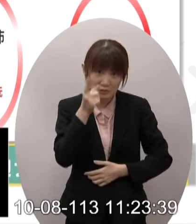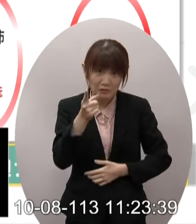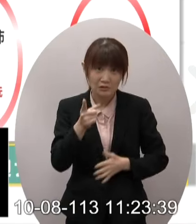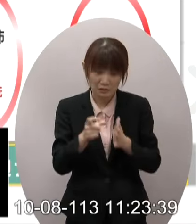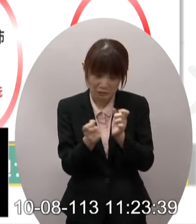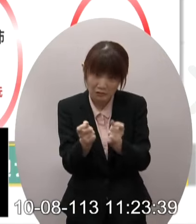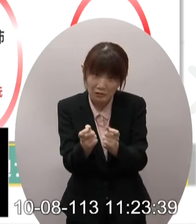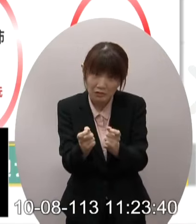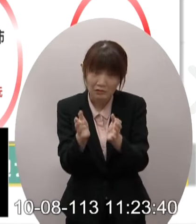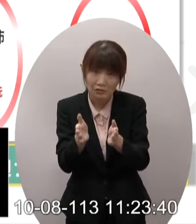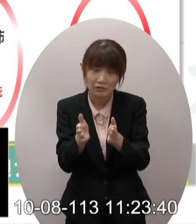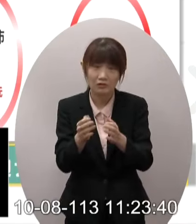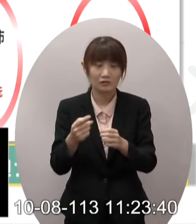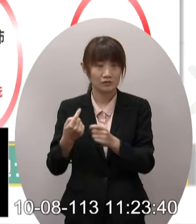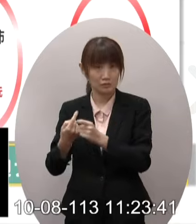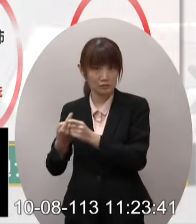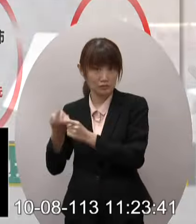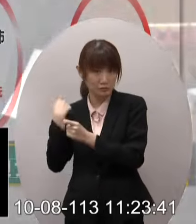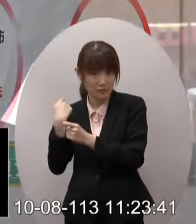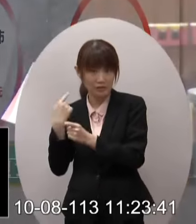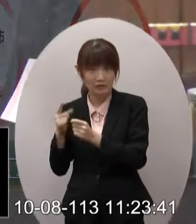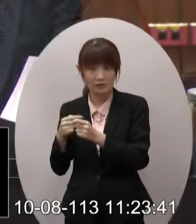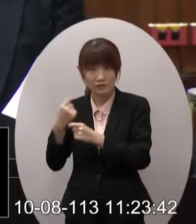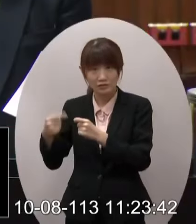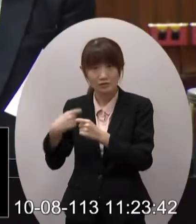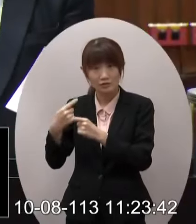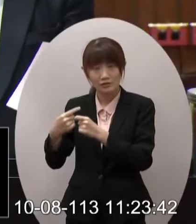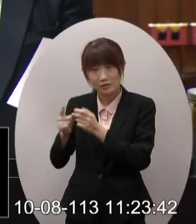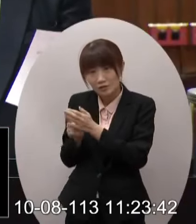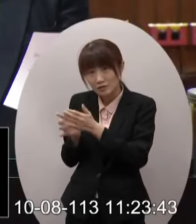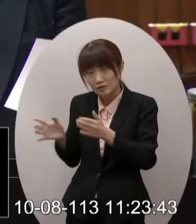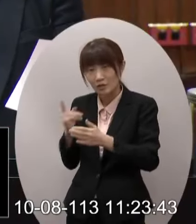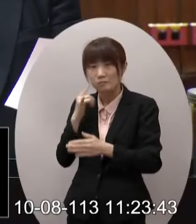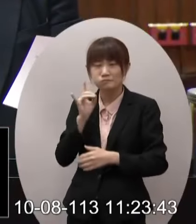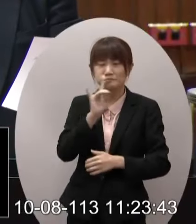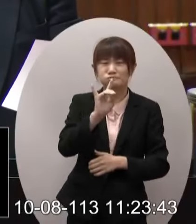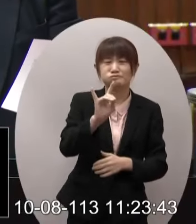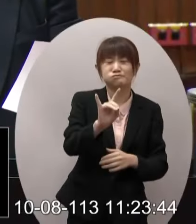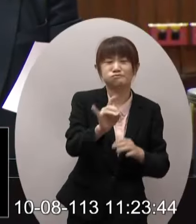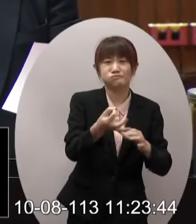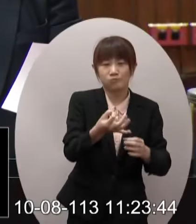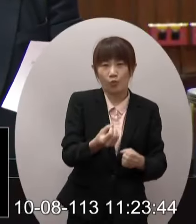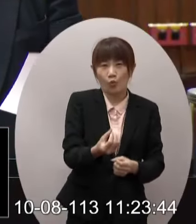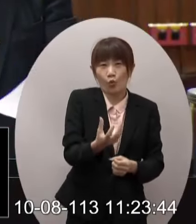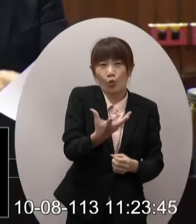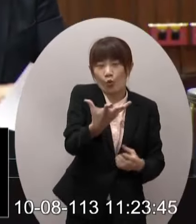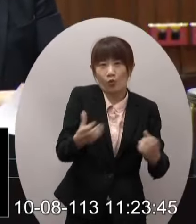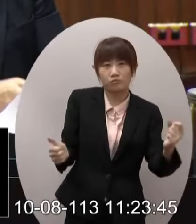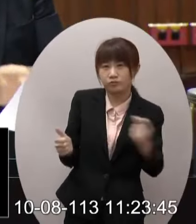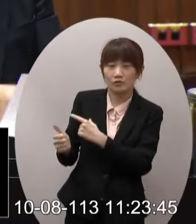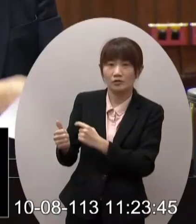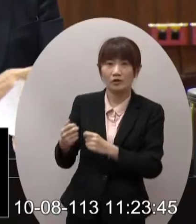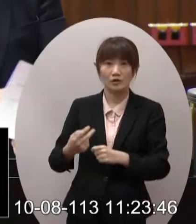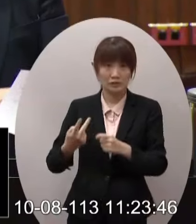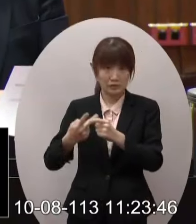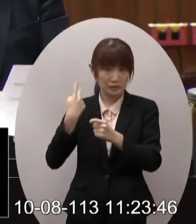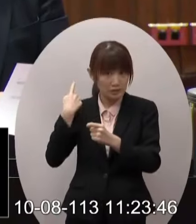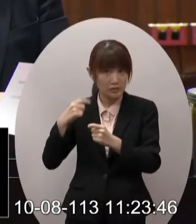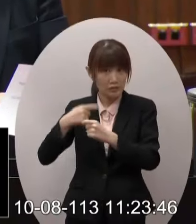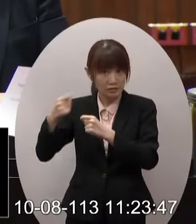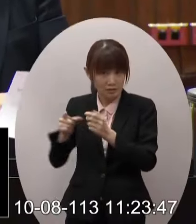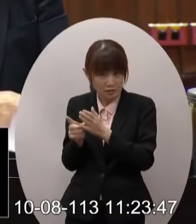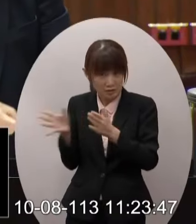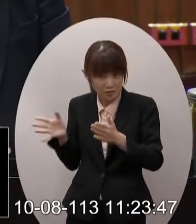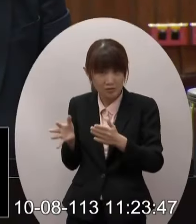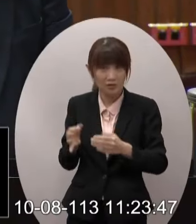就抵去年一整年。当然也赢过前年一整年，8月更是，